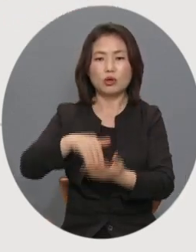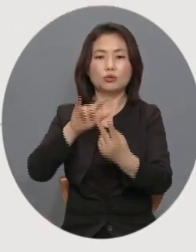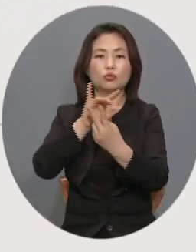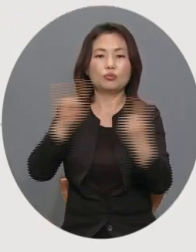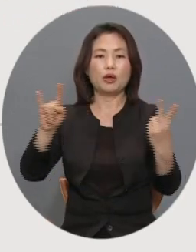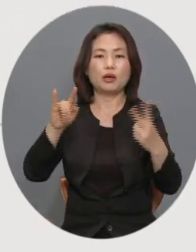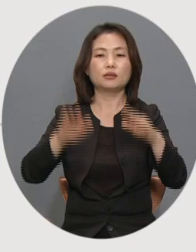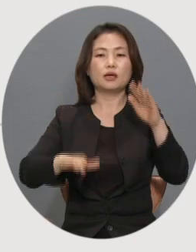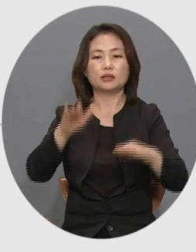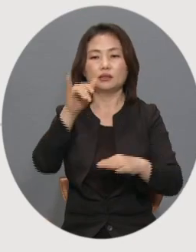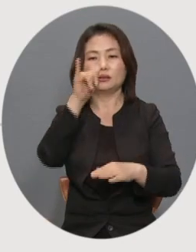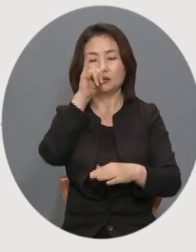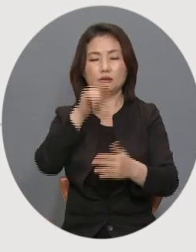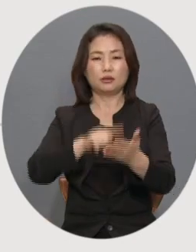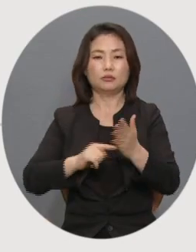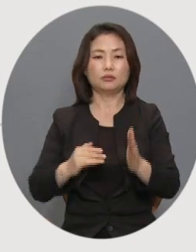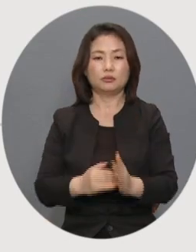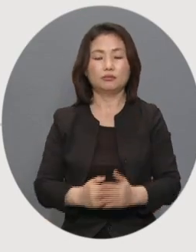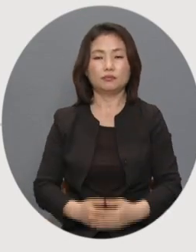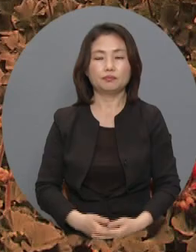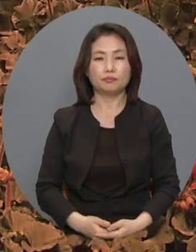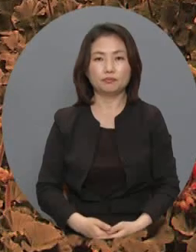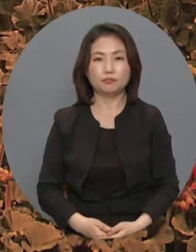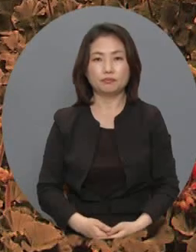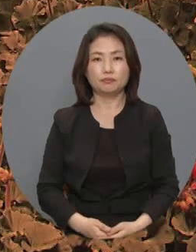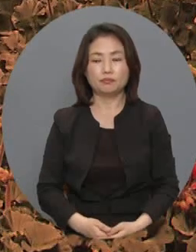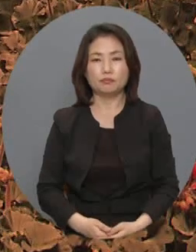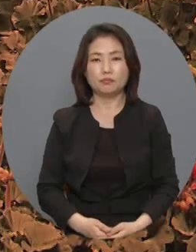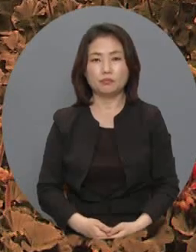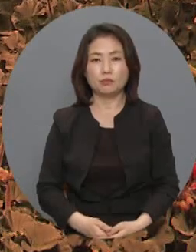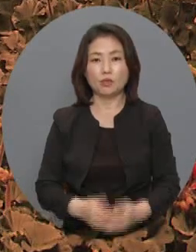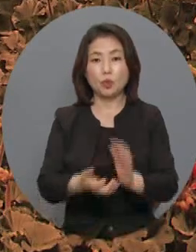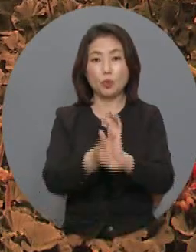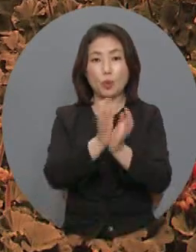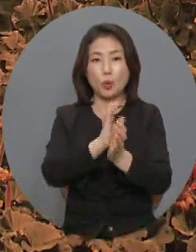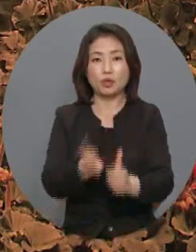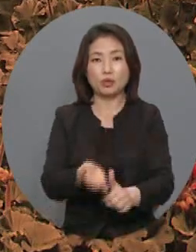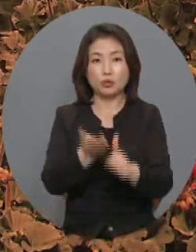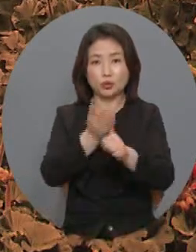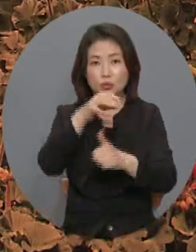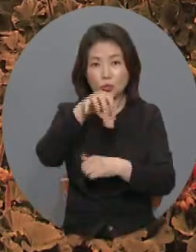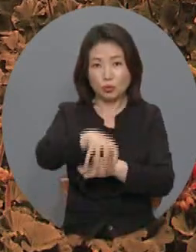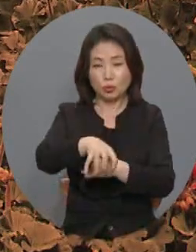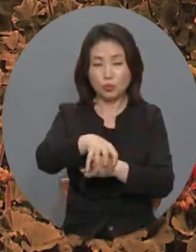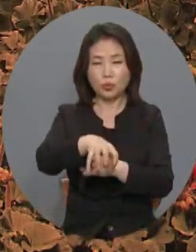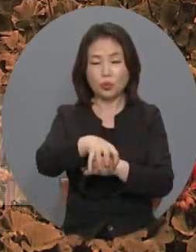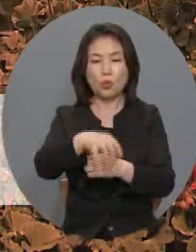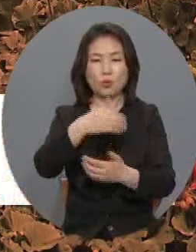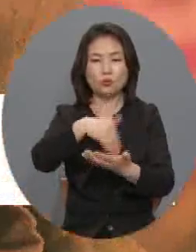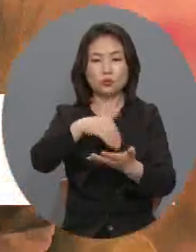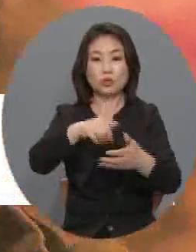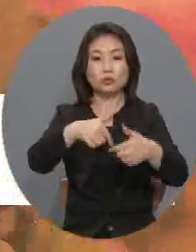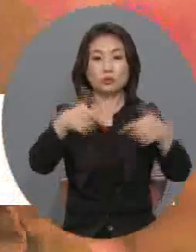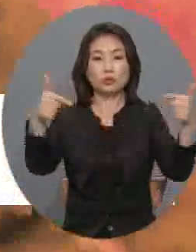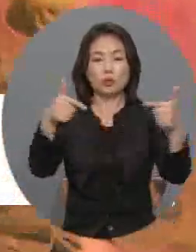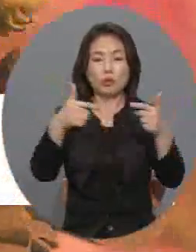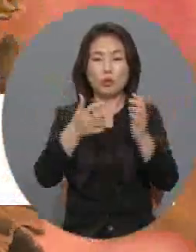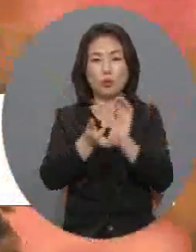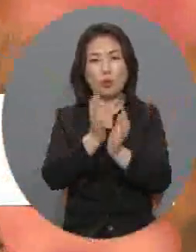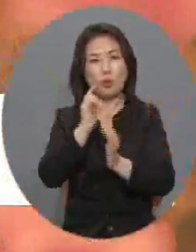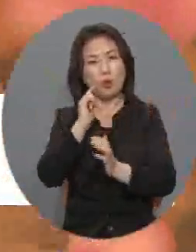정도 차이가 나는 것으로 나타났습니다. 꽃을 재배하는 농가도 수량이 늘고